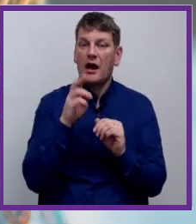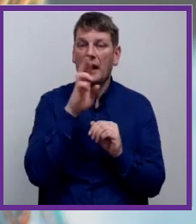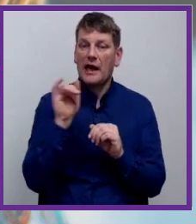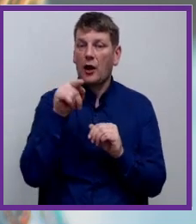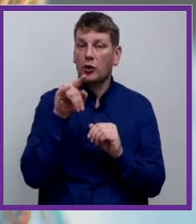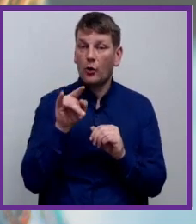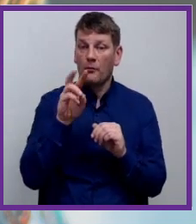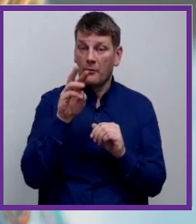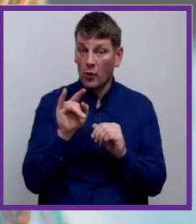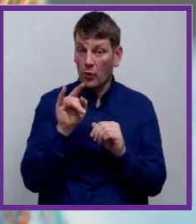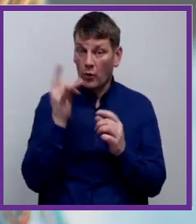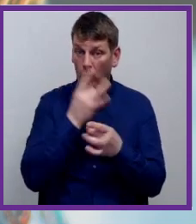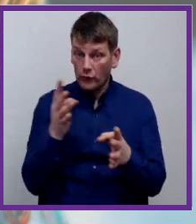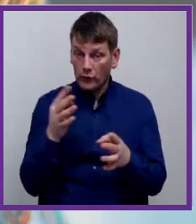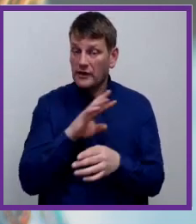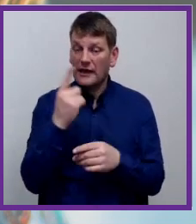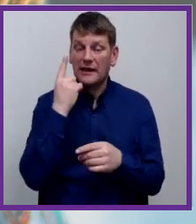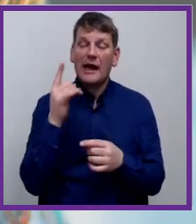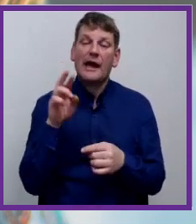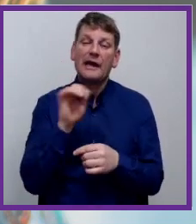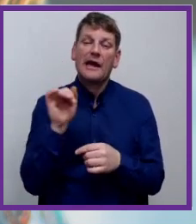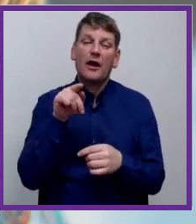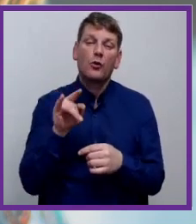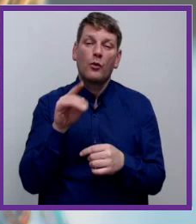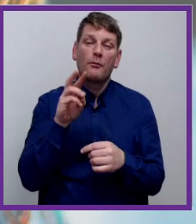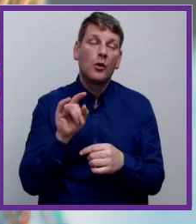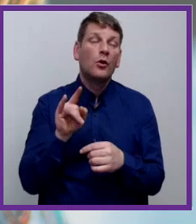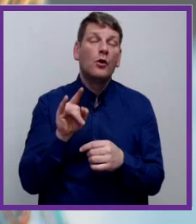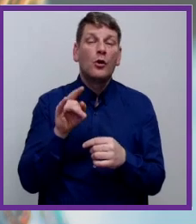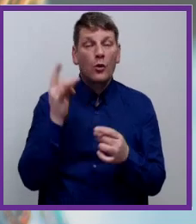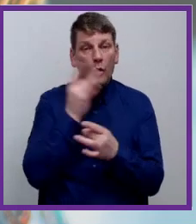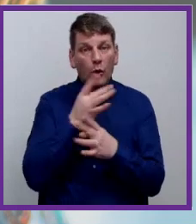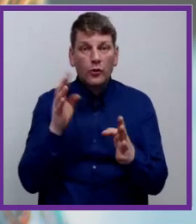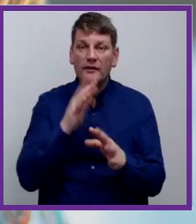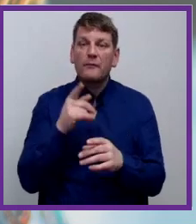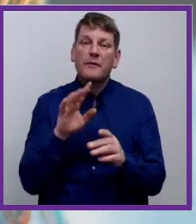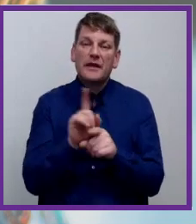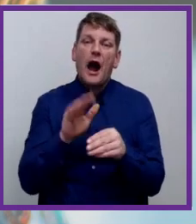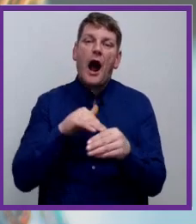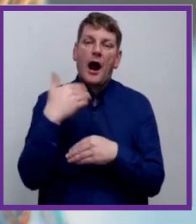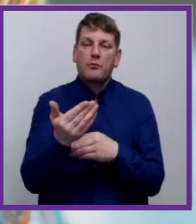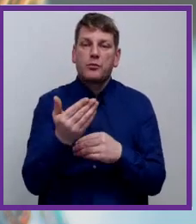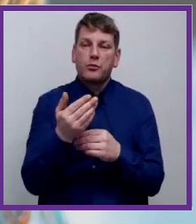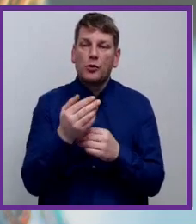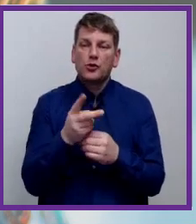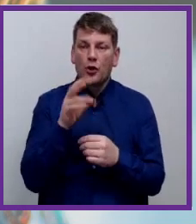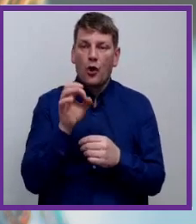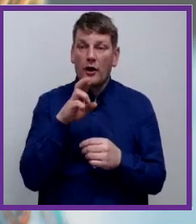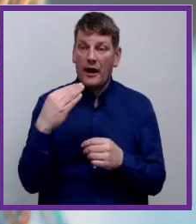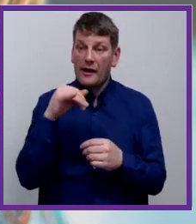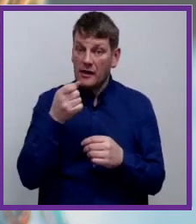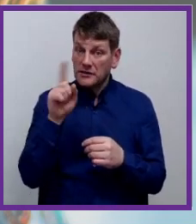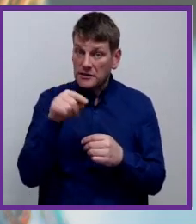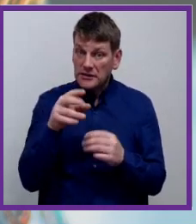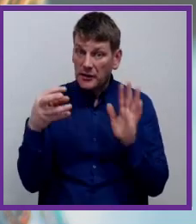kultūras. Un tikai rietumu kultūras arī visu tādu ārpus Korejas simbolus.